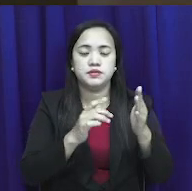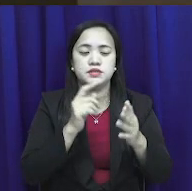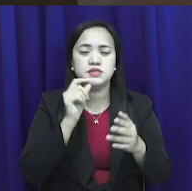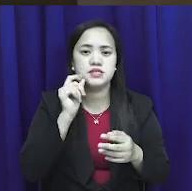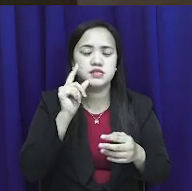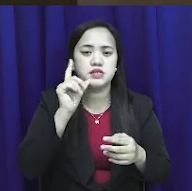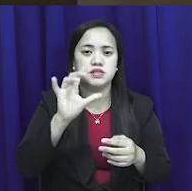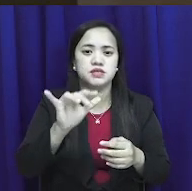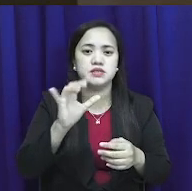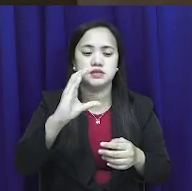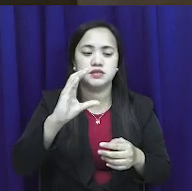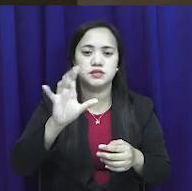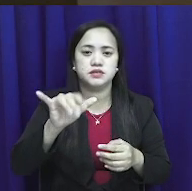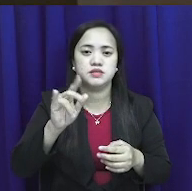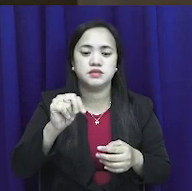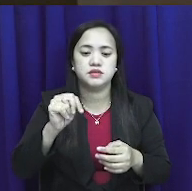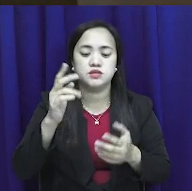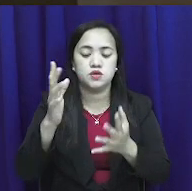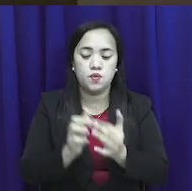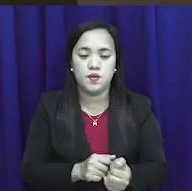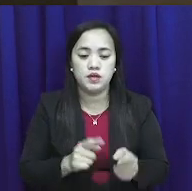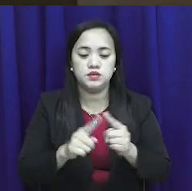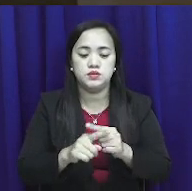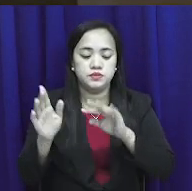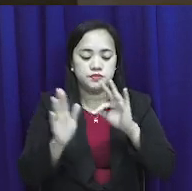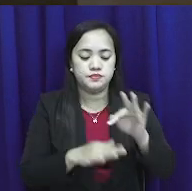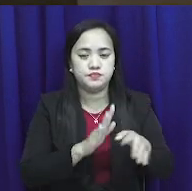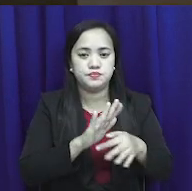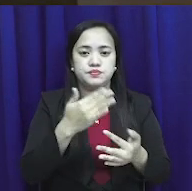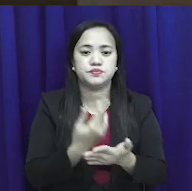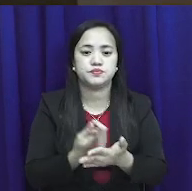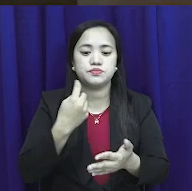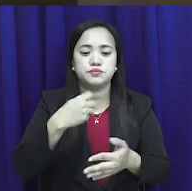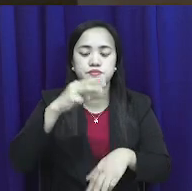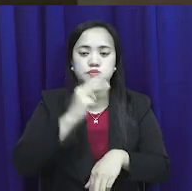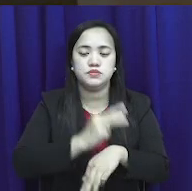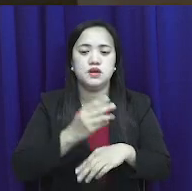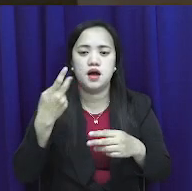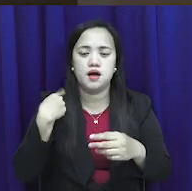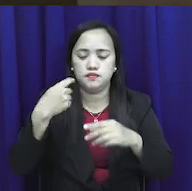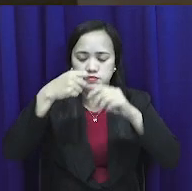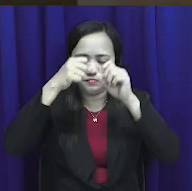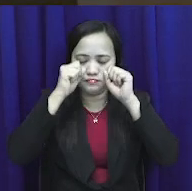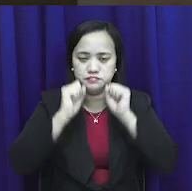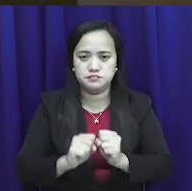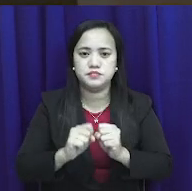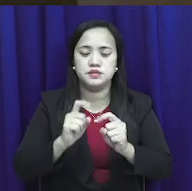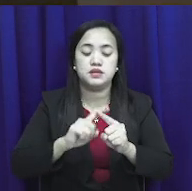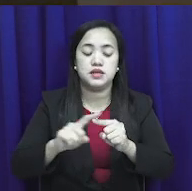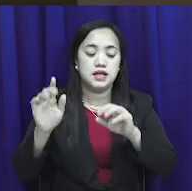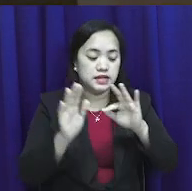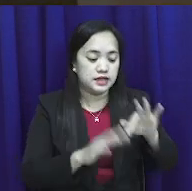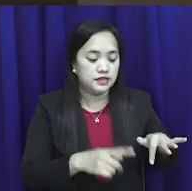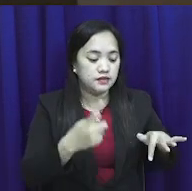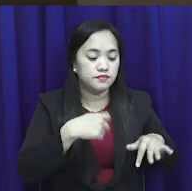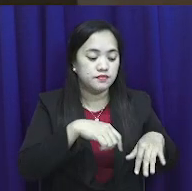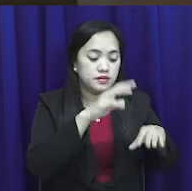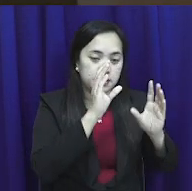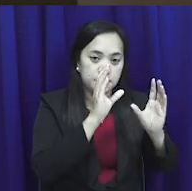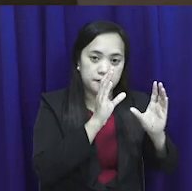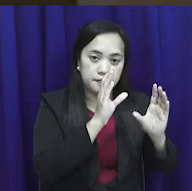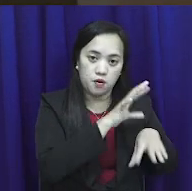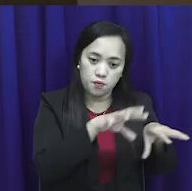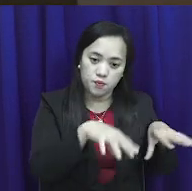pinili niya na alisin yong inalis niya yung Ministry lumungkot inalis niya yung trabaho binalik niya yung Ministry